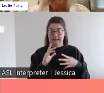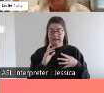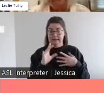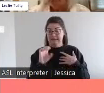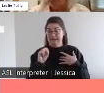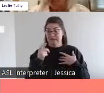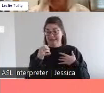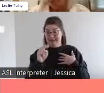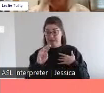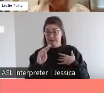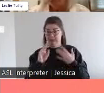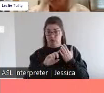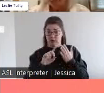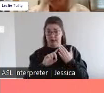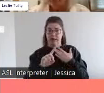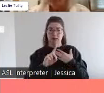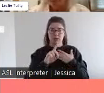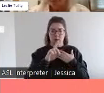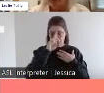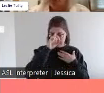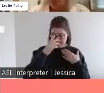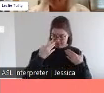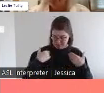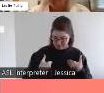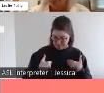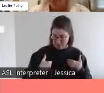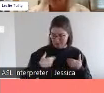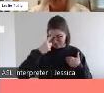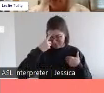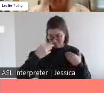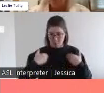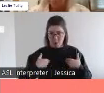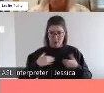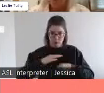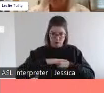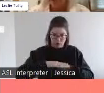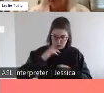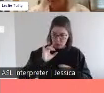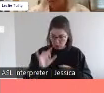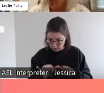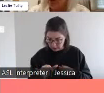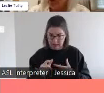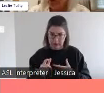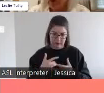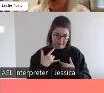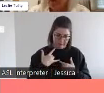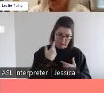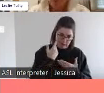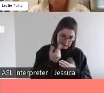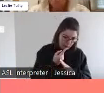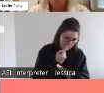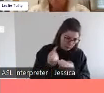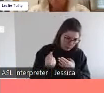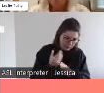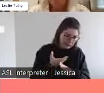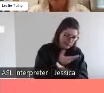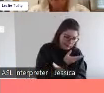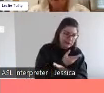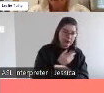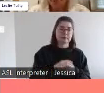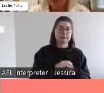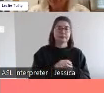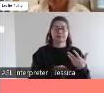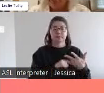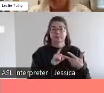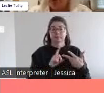maltraitance. On a utilisé aussi une liste de vérification des symptômes pour évaluer la détresse